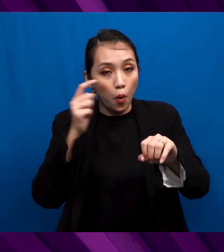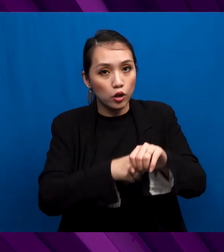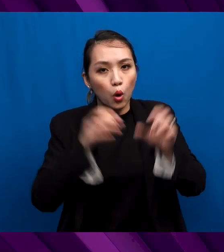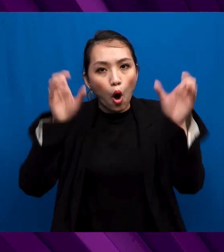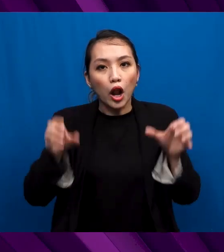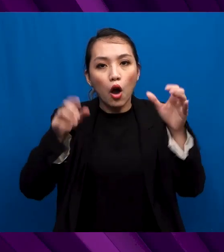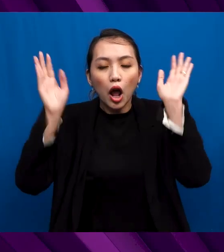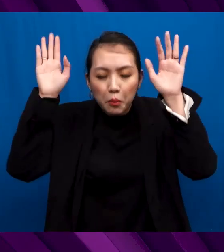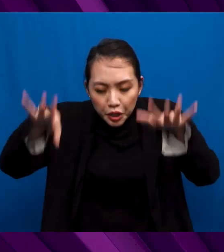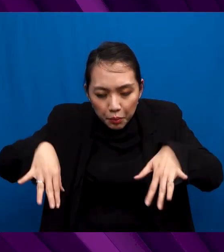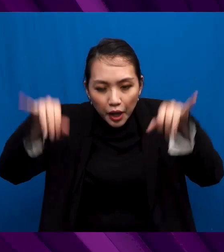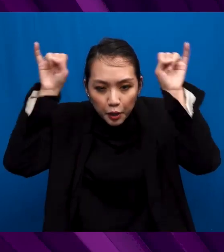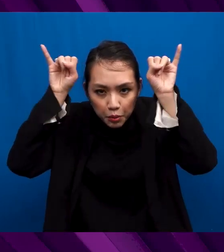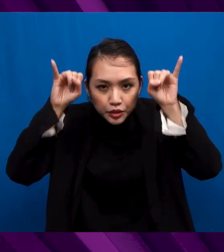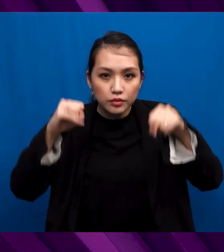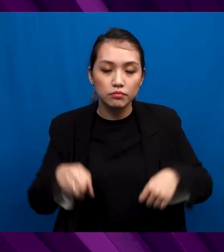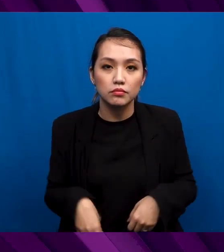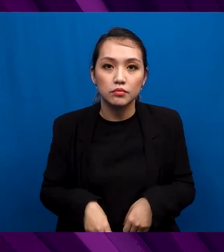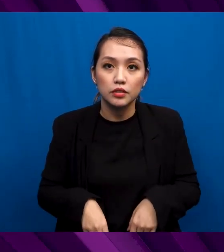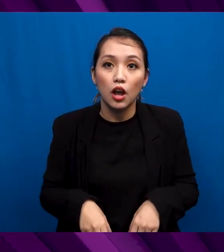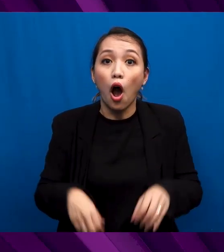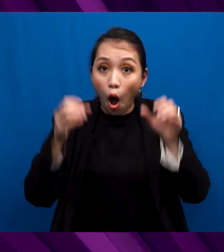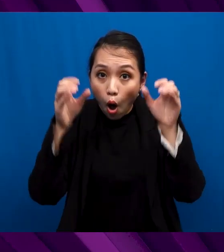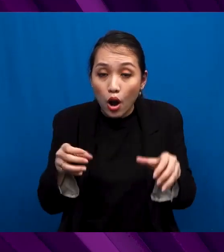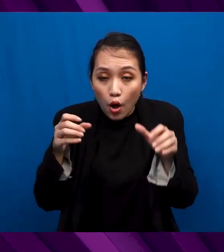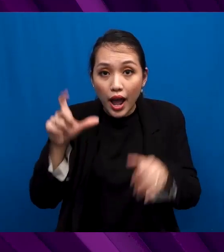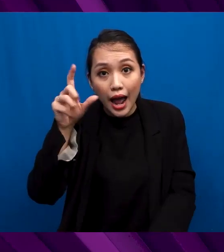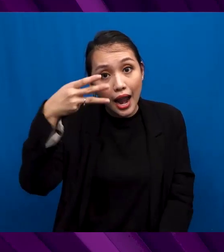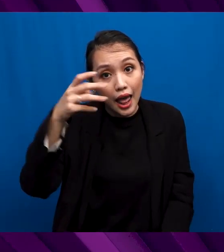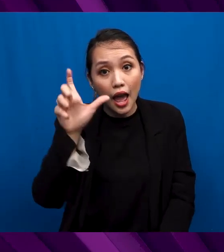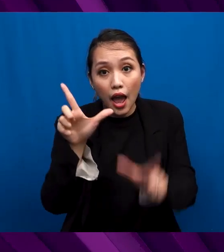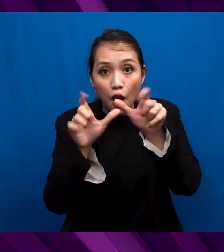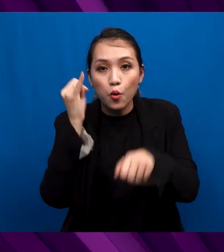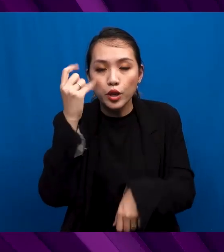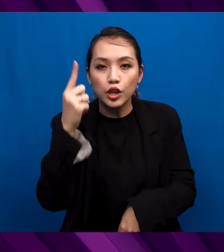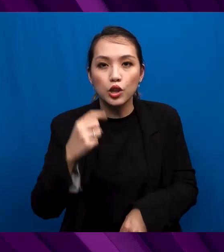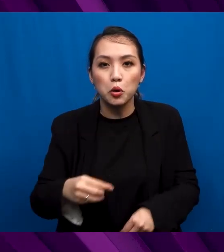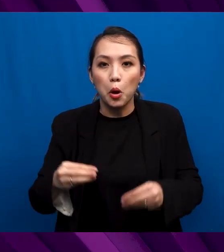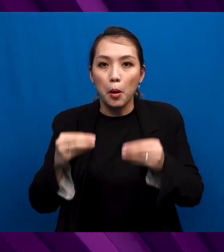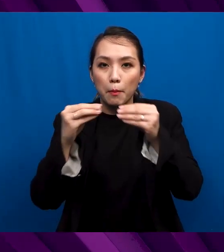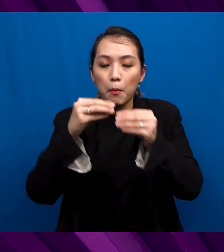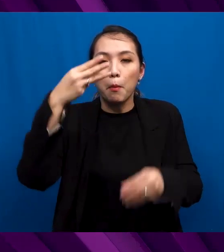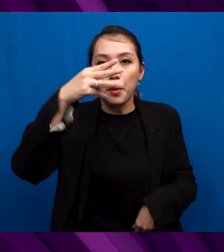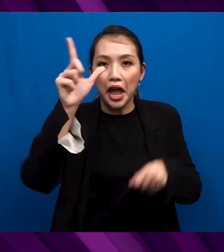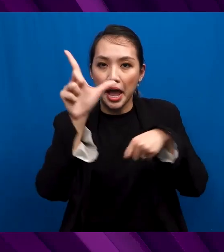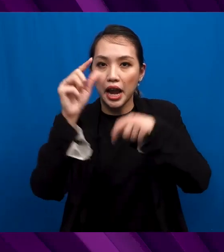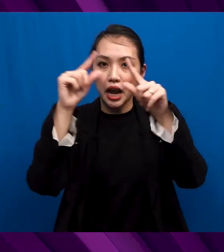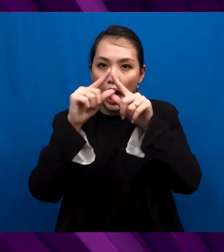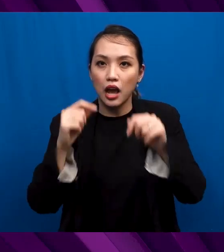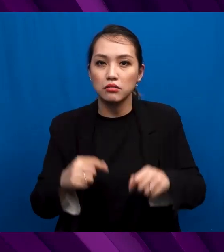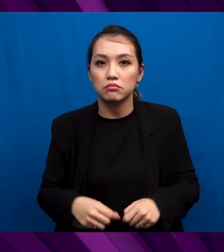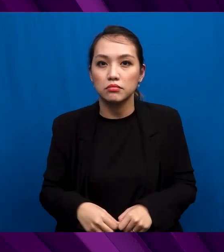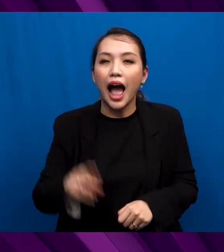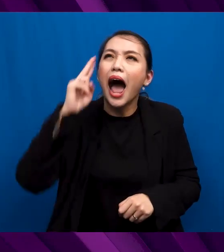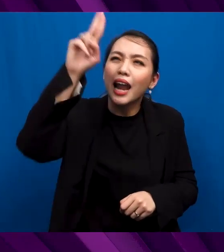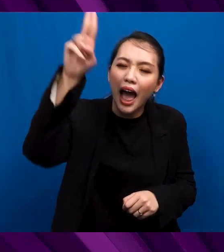Ruben. Orang Lewi juga yang Tuhan pakai, mereka membela kecemburuan Allah. Bedakan membela kecemburuan Allah